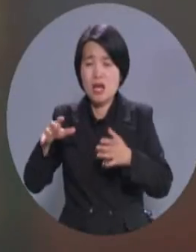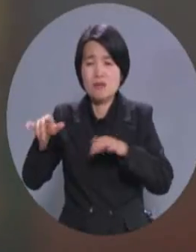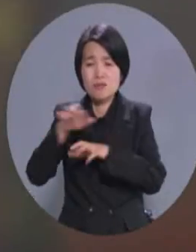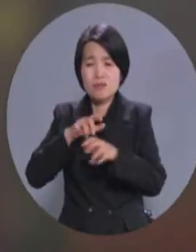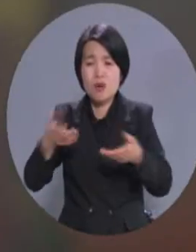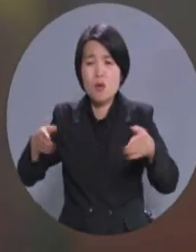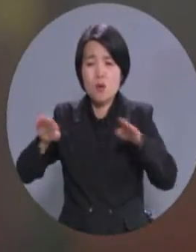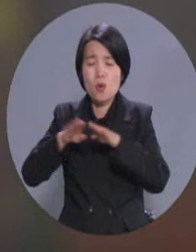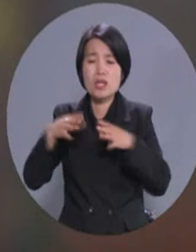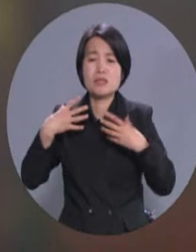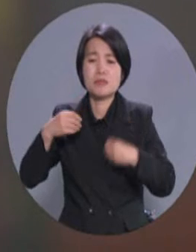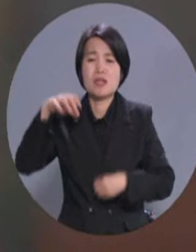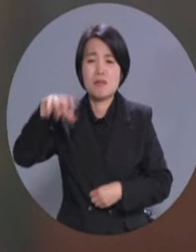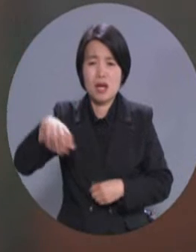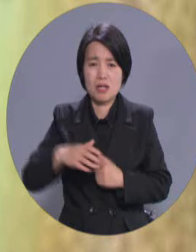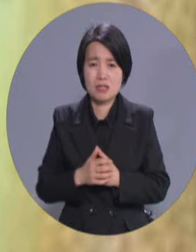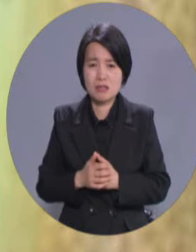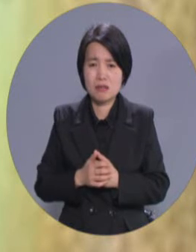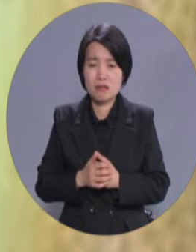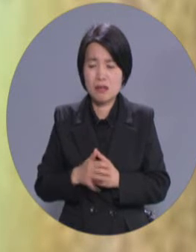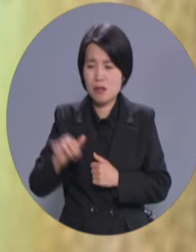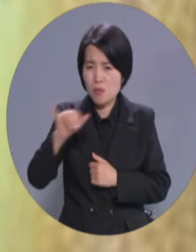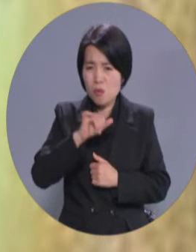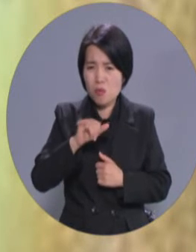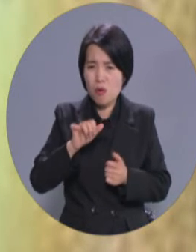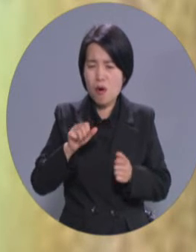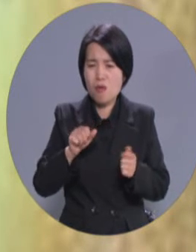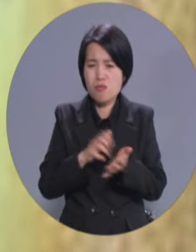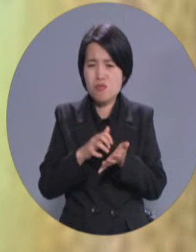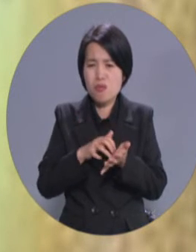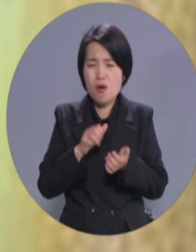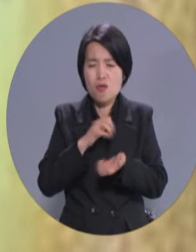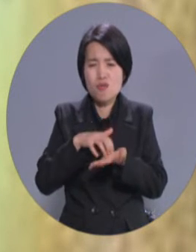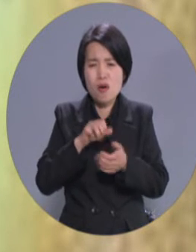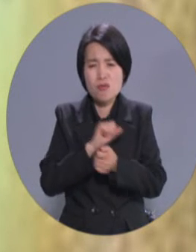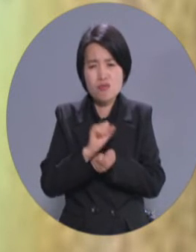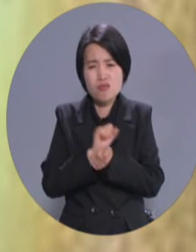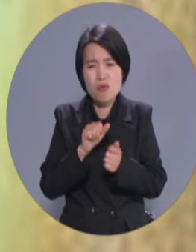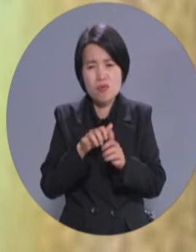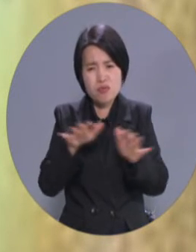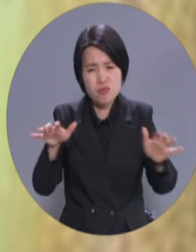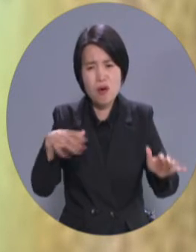다중이용시설인 찜질방이어서 빈대 확산 공포가 커지고 있습니다. MBC 뉴스 서희령입니다.